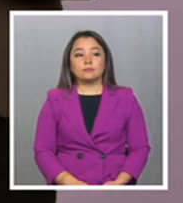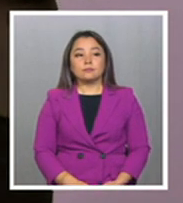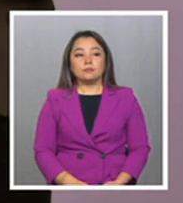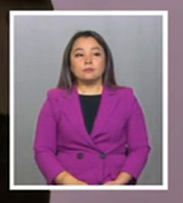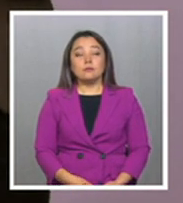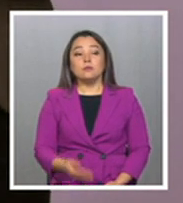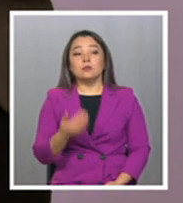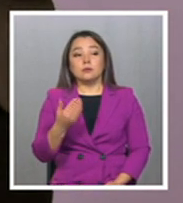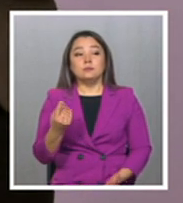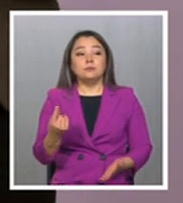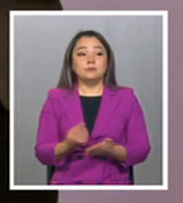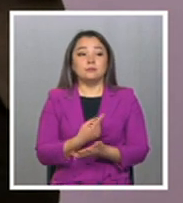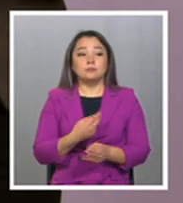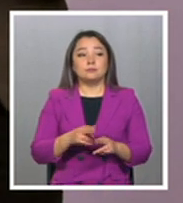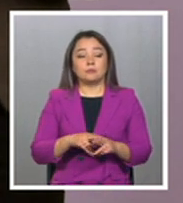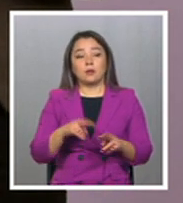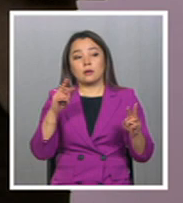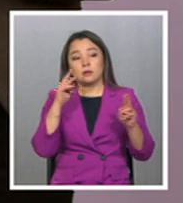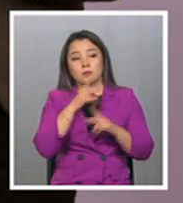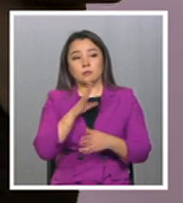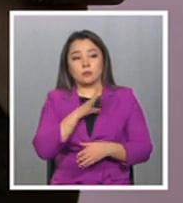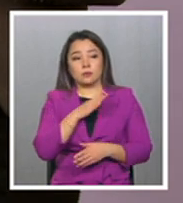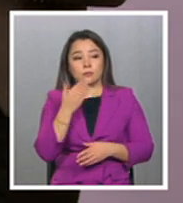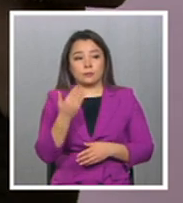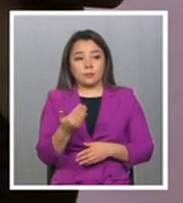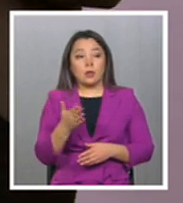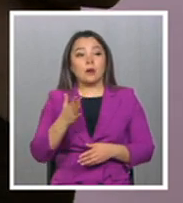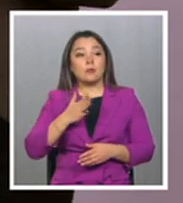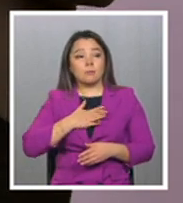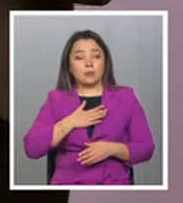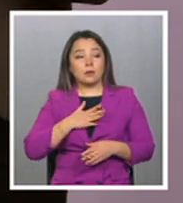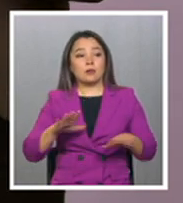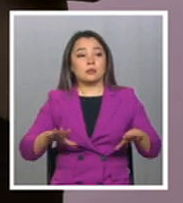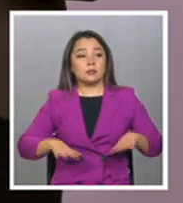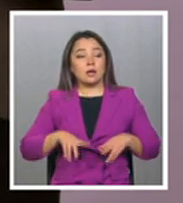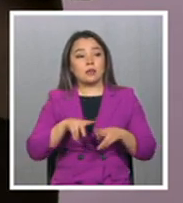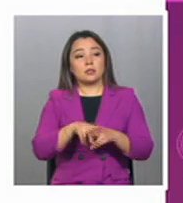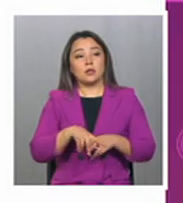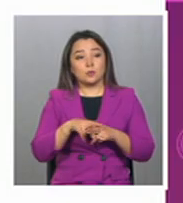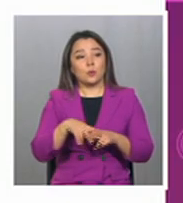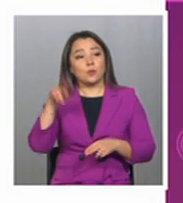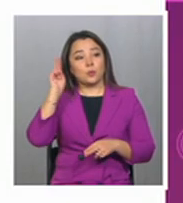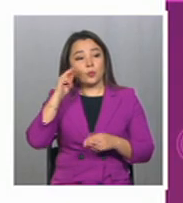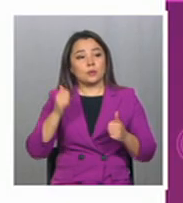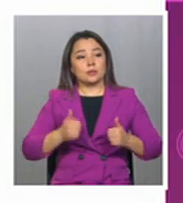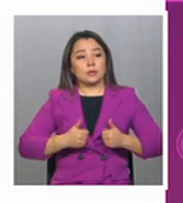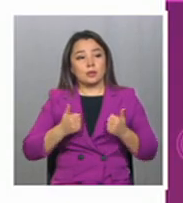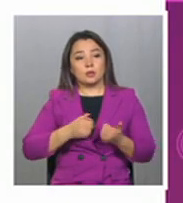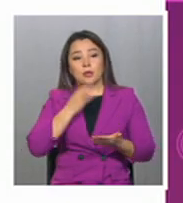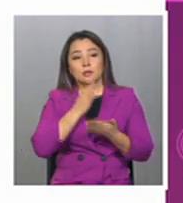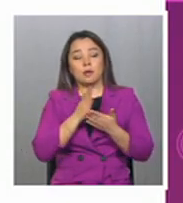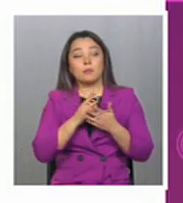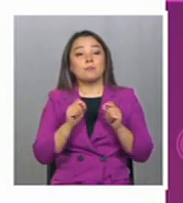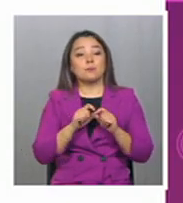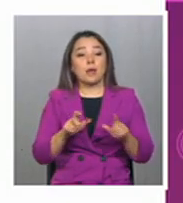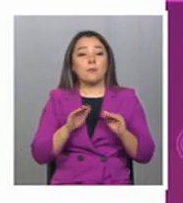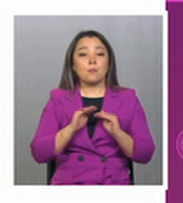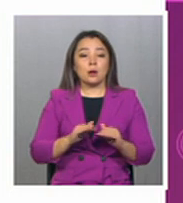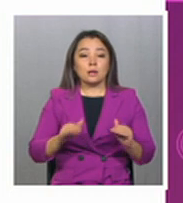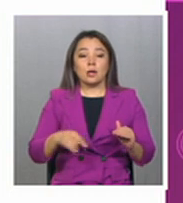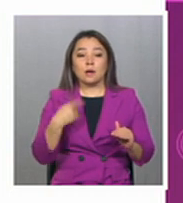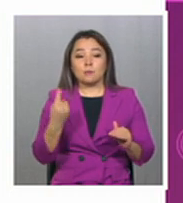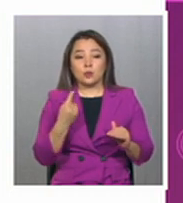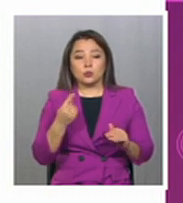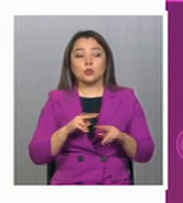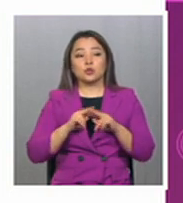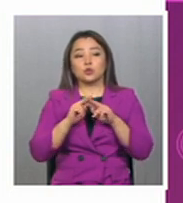Ол алғаш рет қателесті. Мен салт атқа мінуді үйренуге тас бекіндім. Мектептегі балалардың бірінде